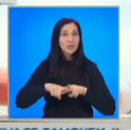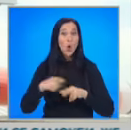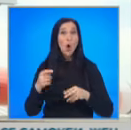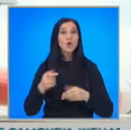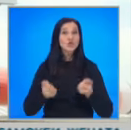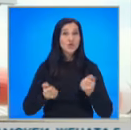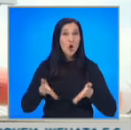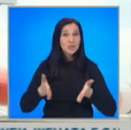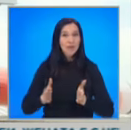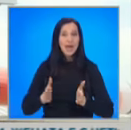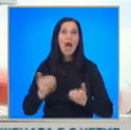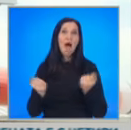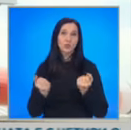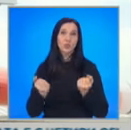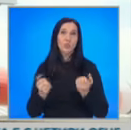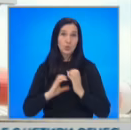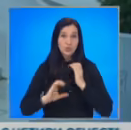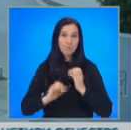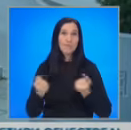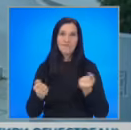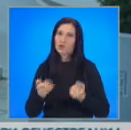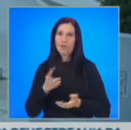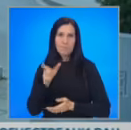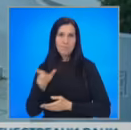до аерогарата.